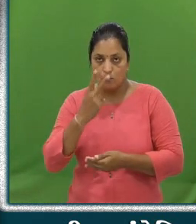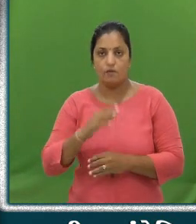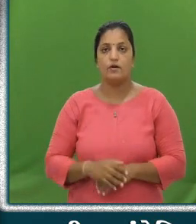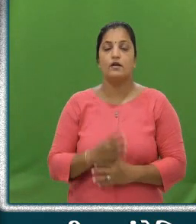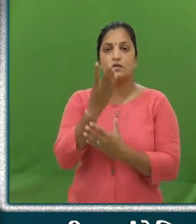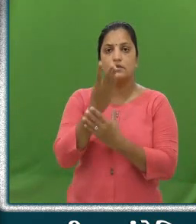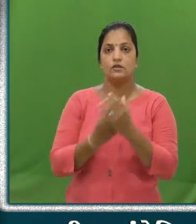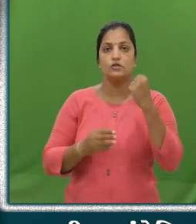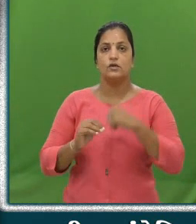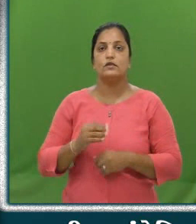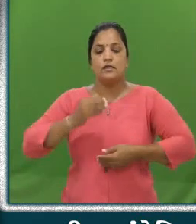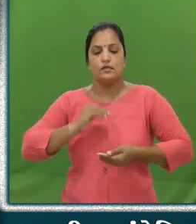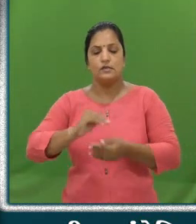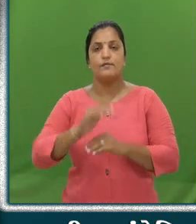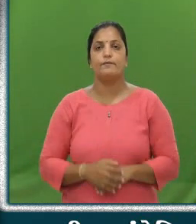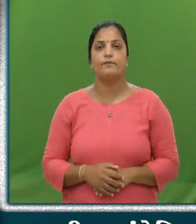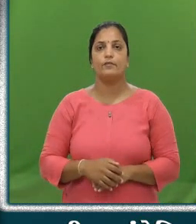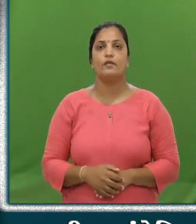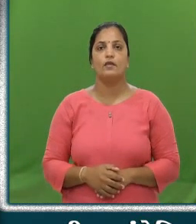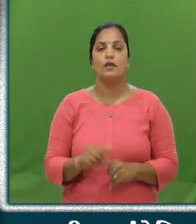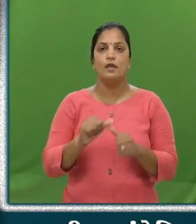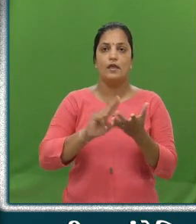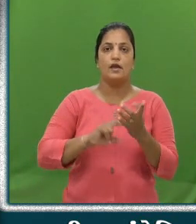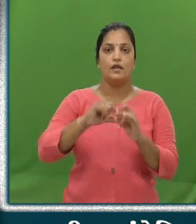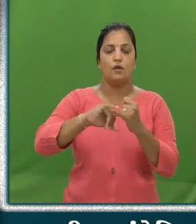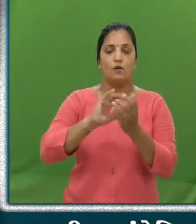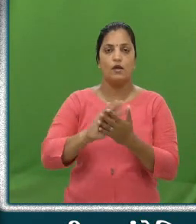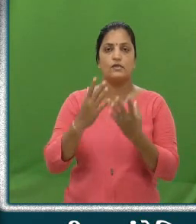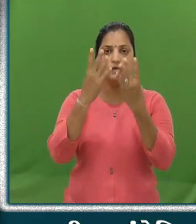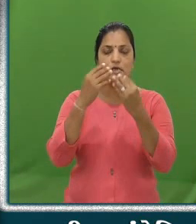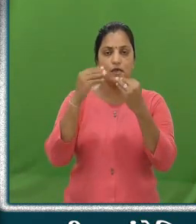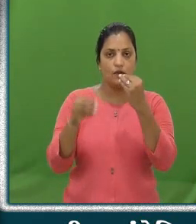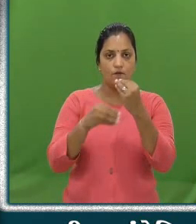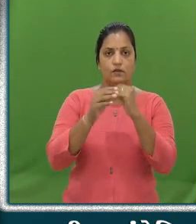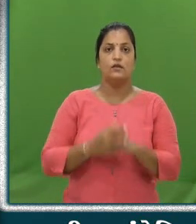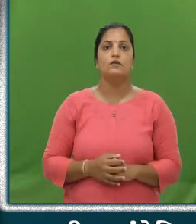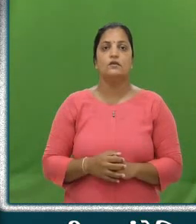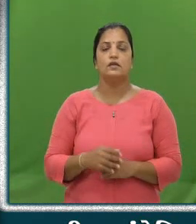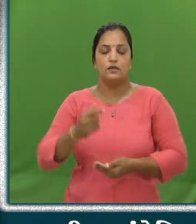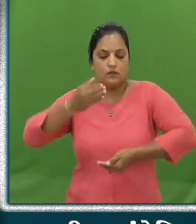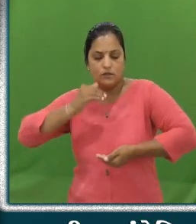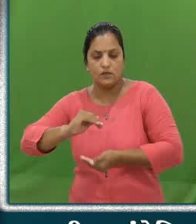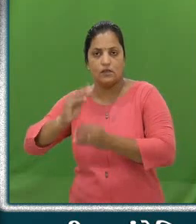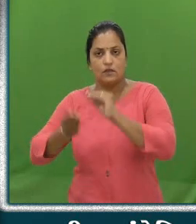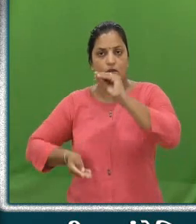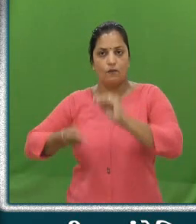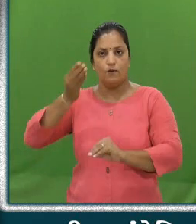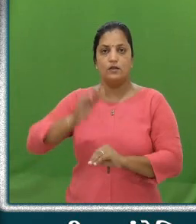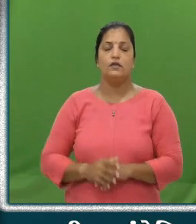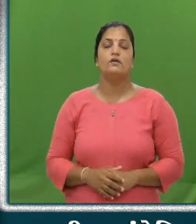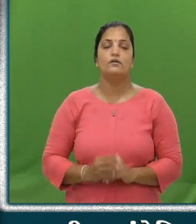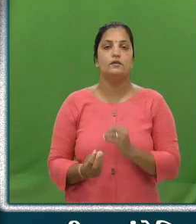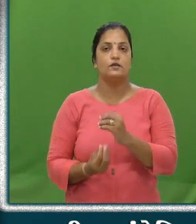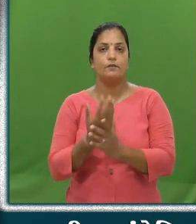છે તેની અંદર આ પ્રોસેસ થાય છે કે અંડકોષોની સંખ્યા વધી જાય તો તે અનુસાર સંતતિ જે છે એ